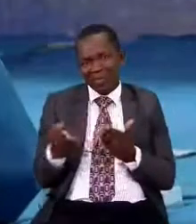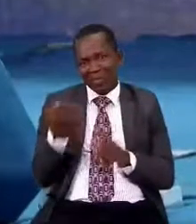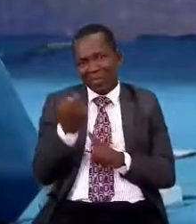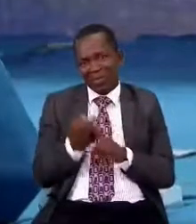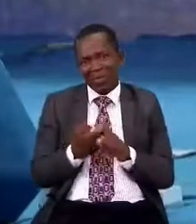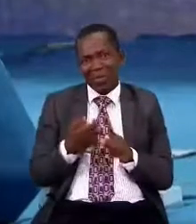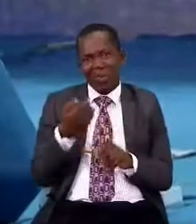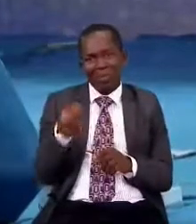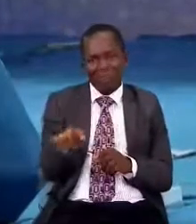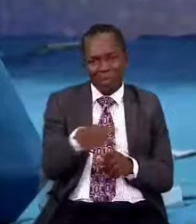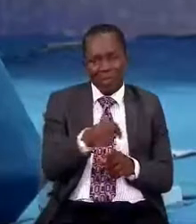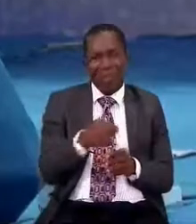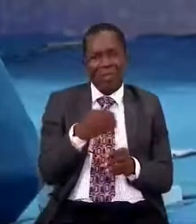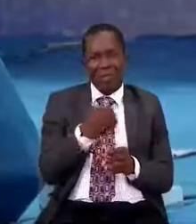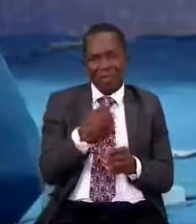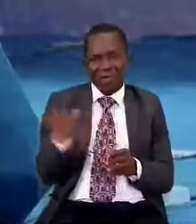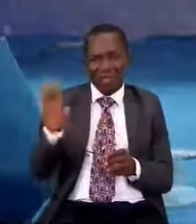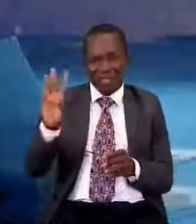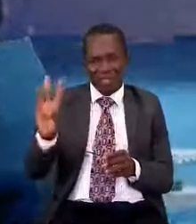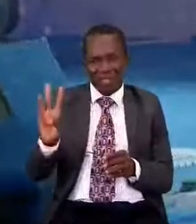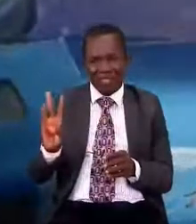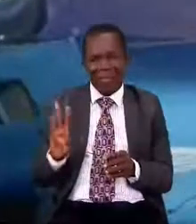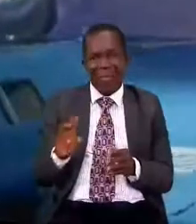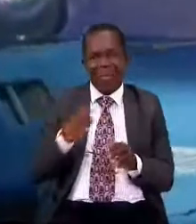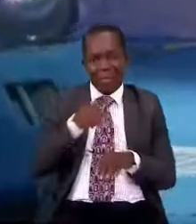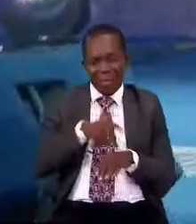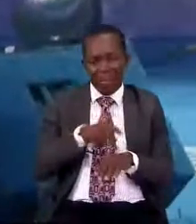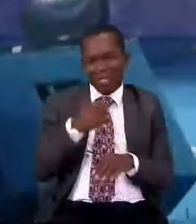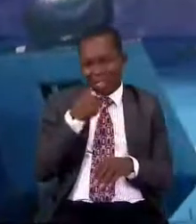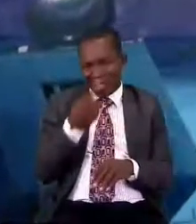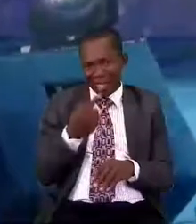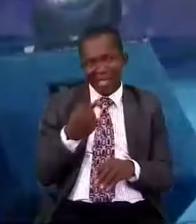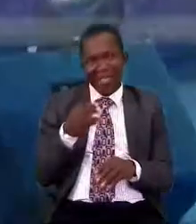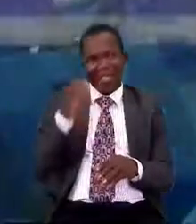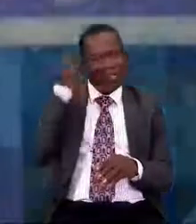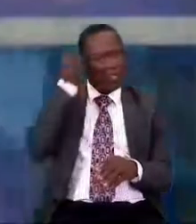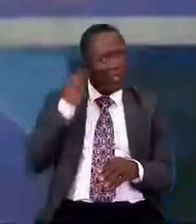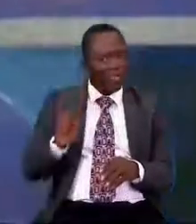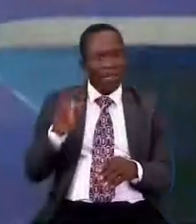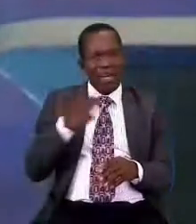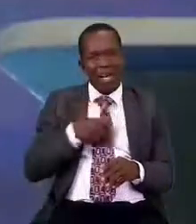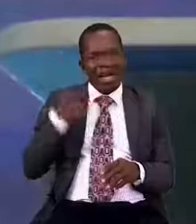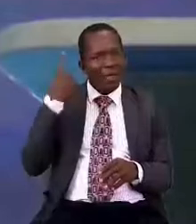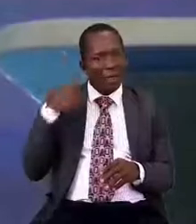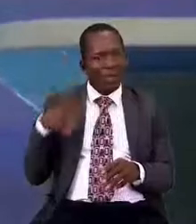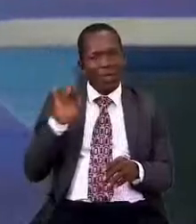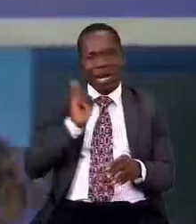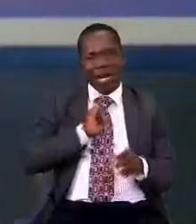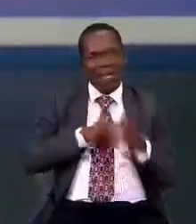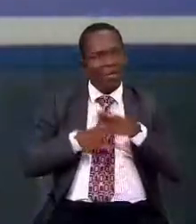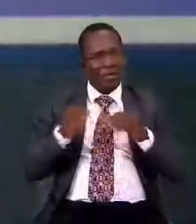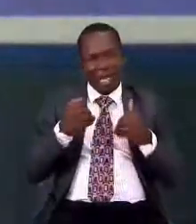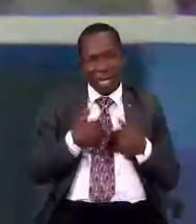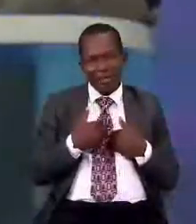dit, je n'ai ni argent, ni or. Mais l'homme n'a pas parlé comme les autres, que je